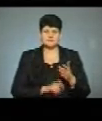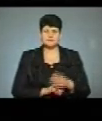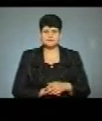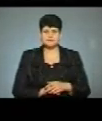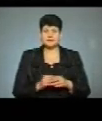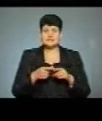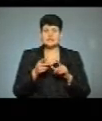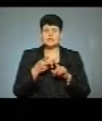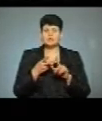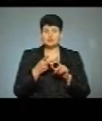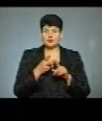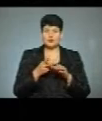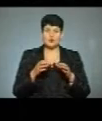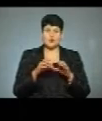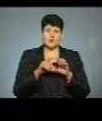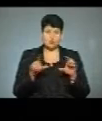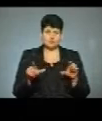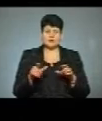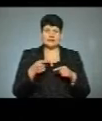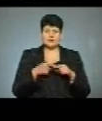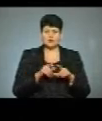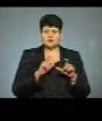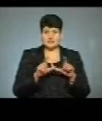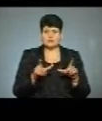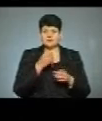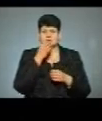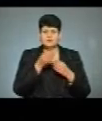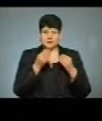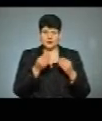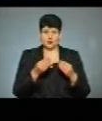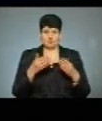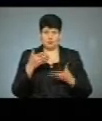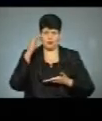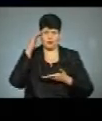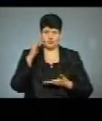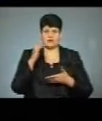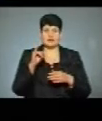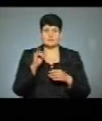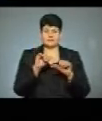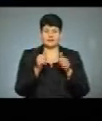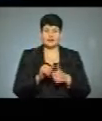Це другий корпус Тернопільського технічного університету. У холі кладуть квіти до погруддя Івану Полюю.